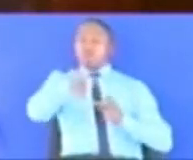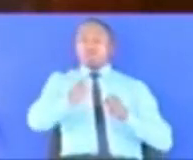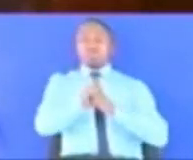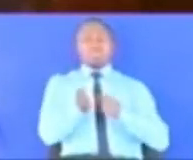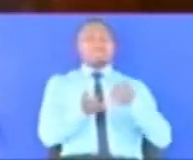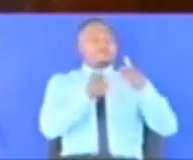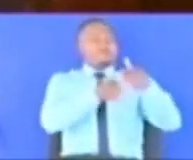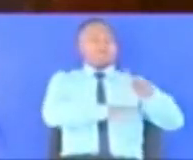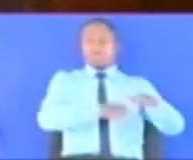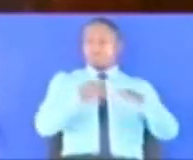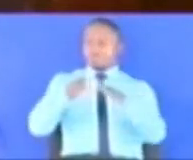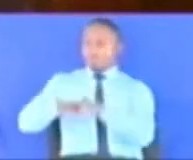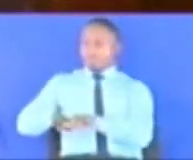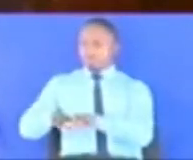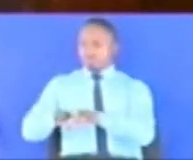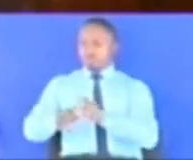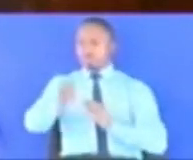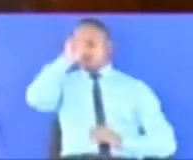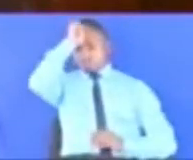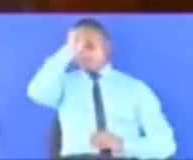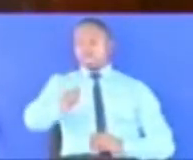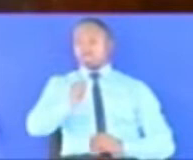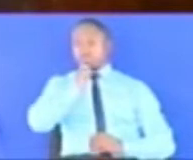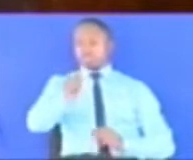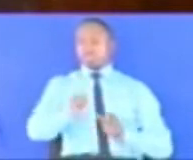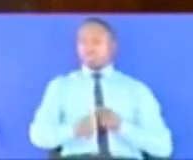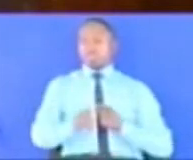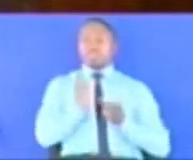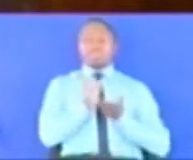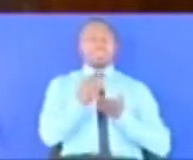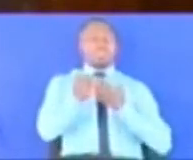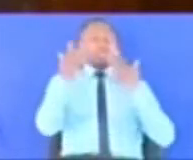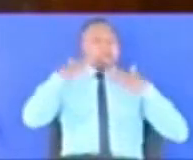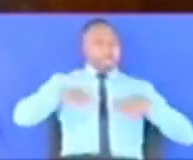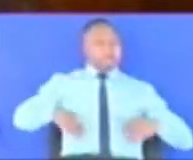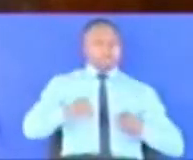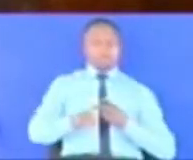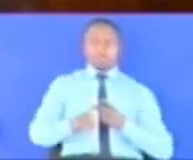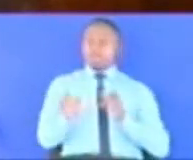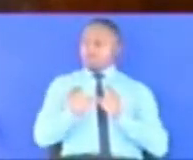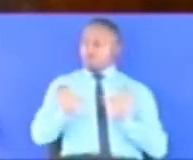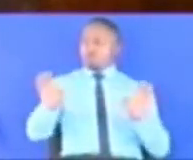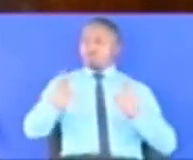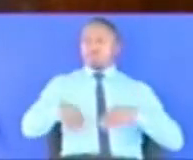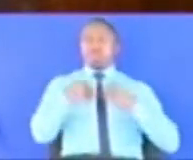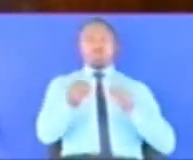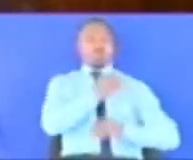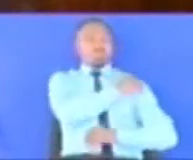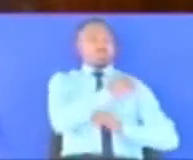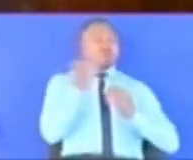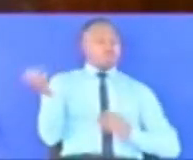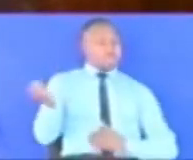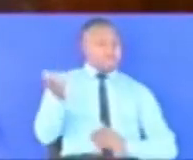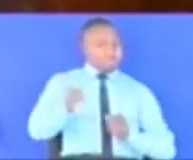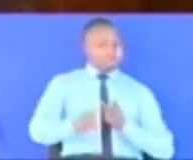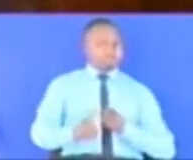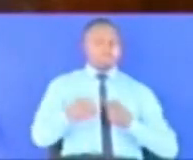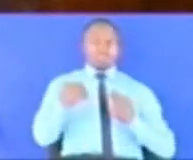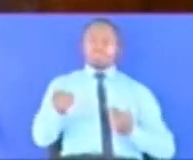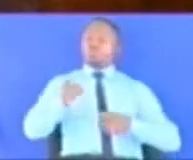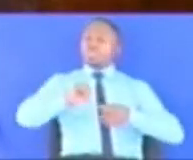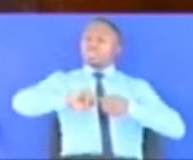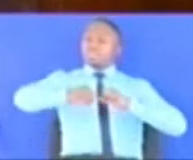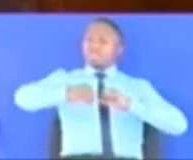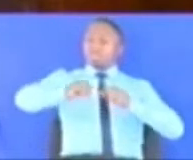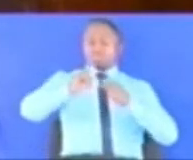wetu. Lakini mheshimiwa spika, sekta ya afya ndio mahususi kutoa huduma kwa jamii. Lakini imekuwa ina